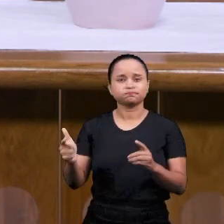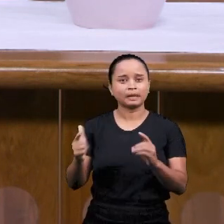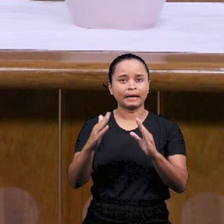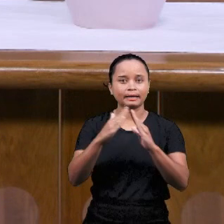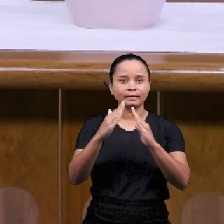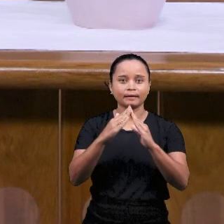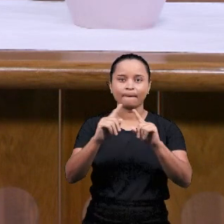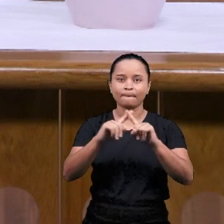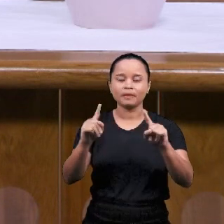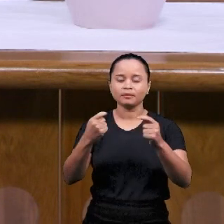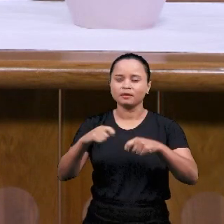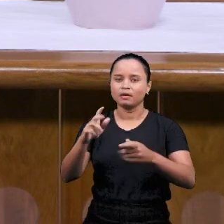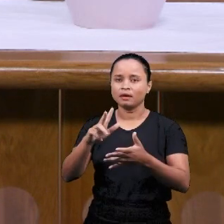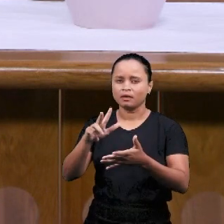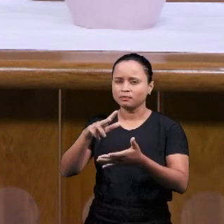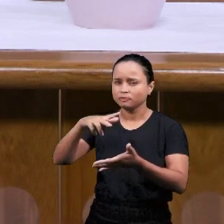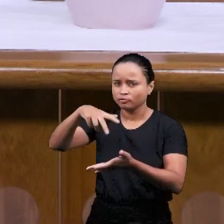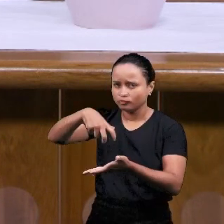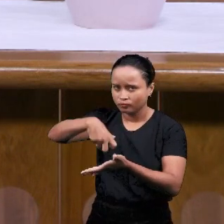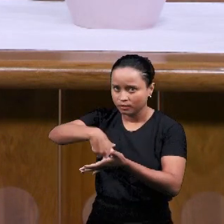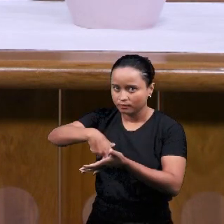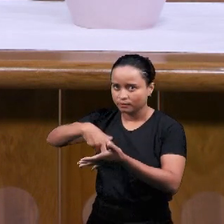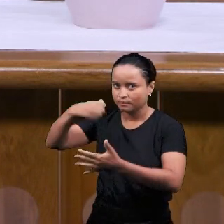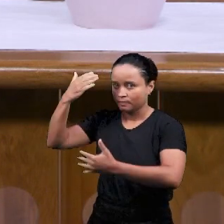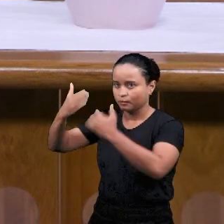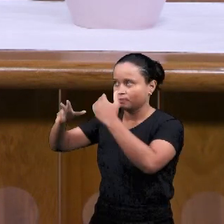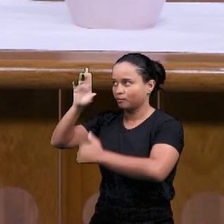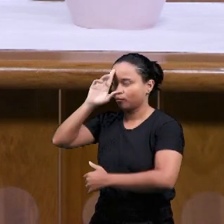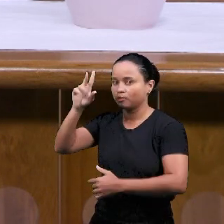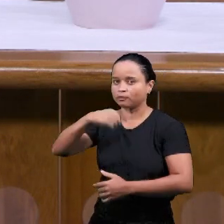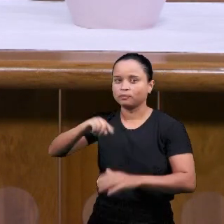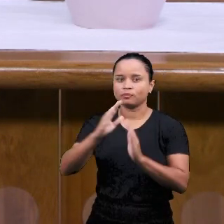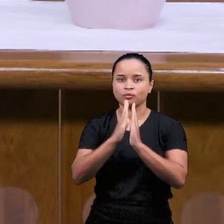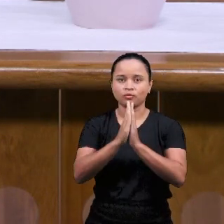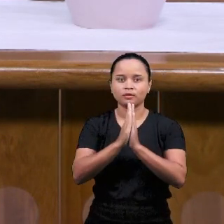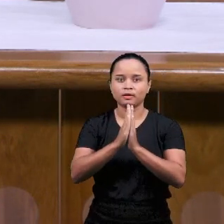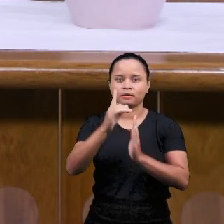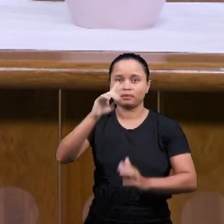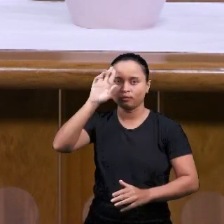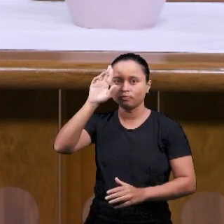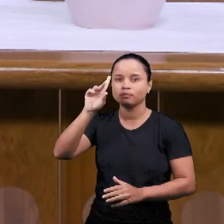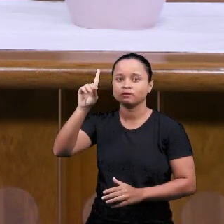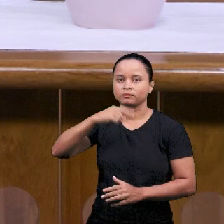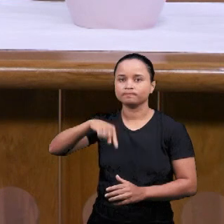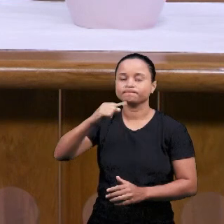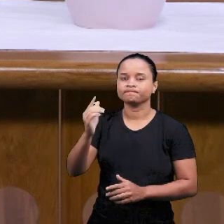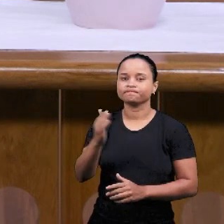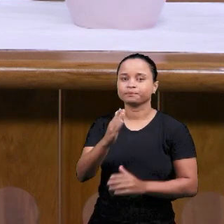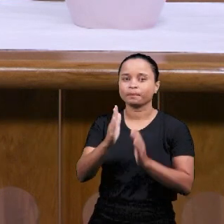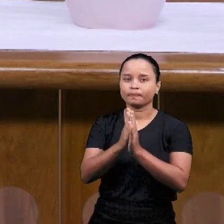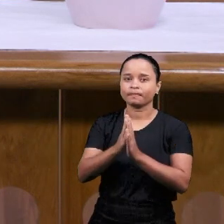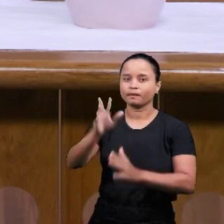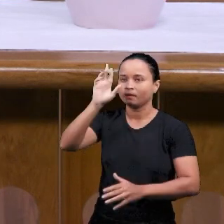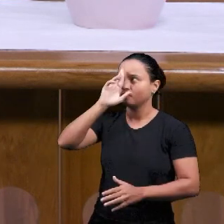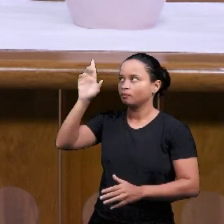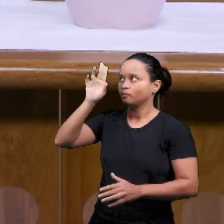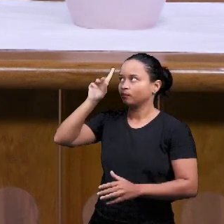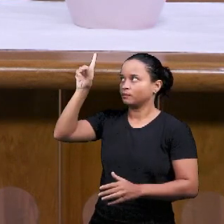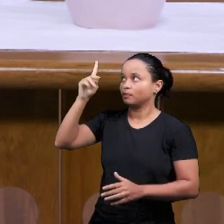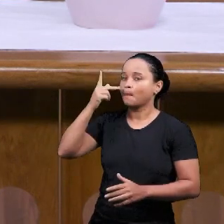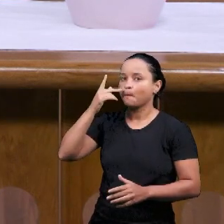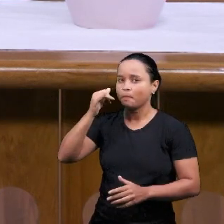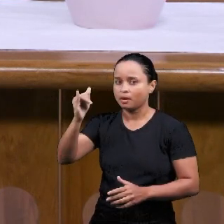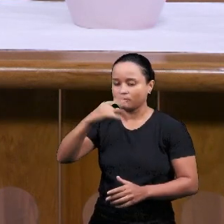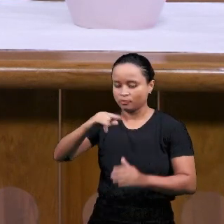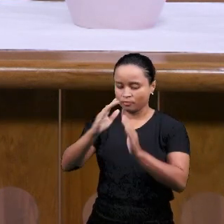la maison, qu'elles se mettent en position de révérence devant le Seigneur afin qu'on prie le Seigneur notre Dieu. Prions. Seigneur notre Dieu et Père, nous prions à toi,